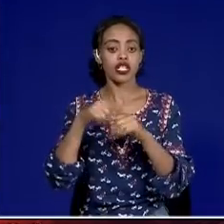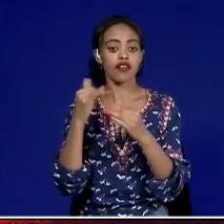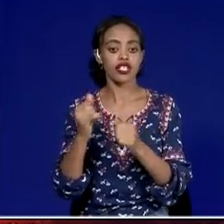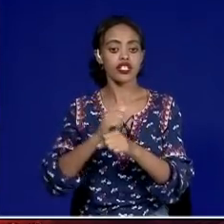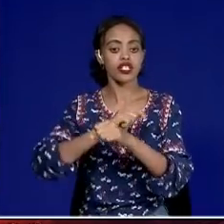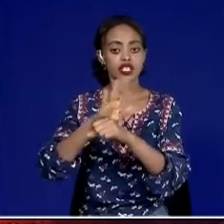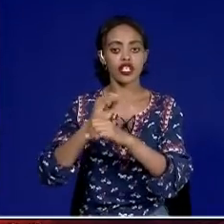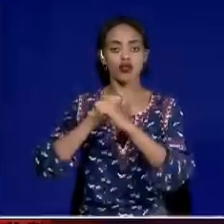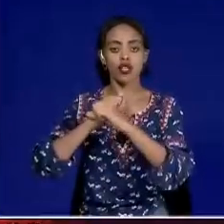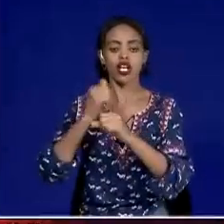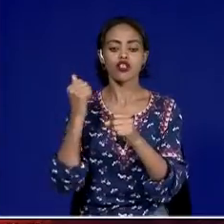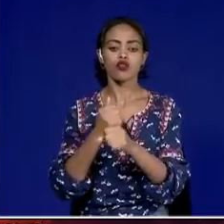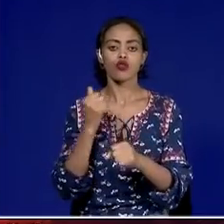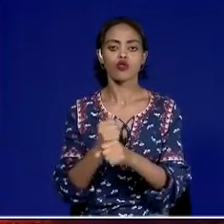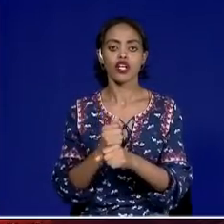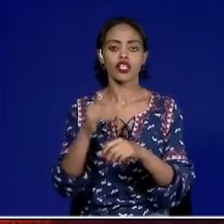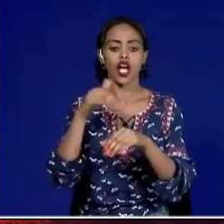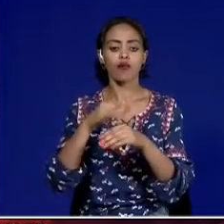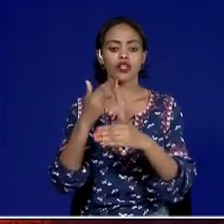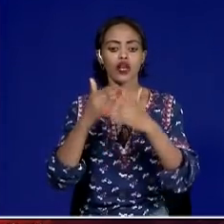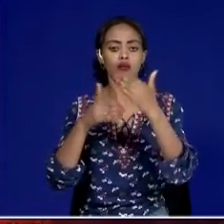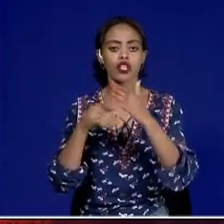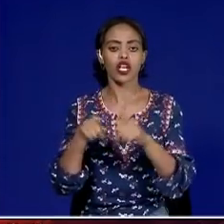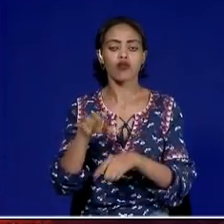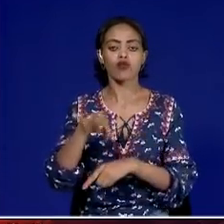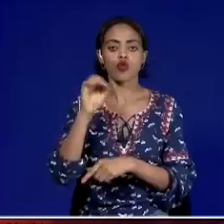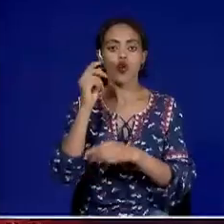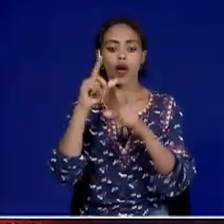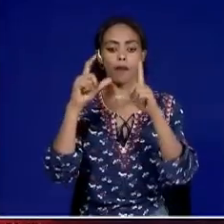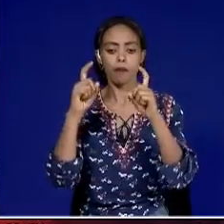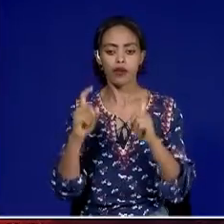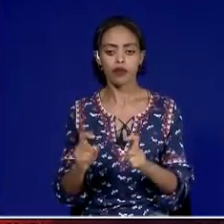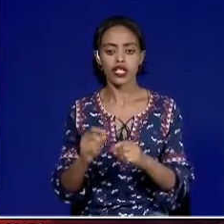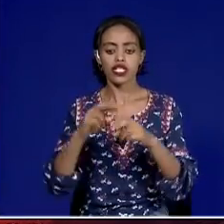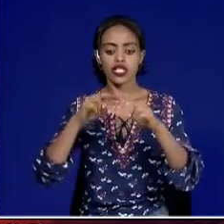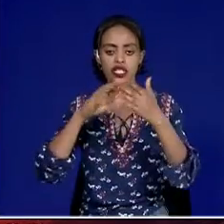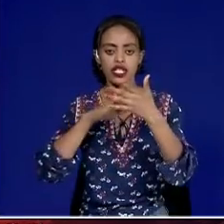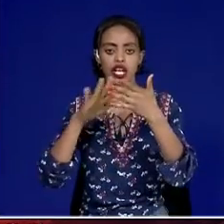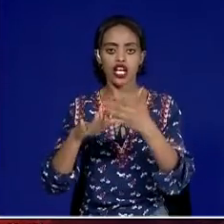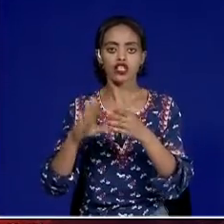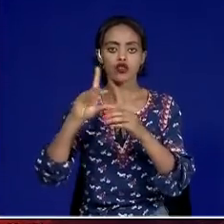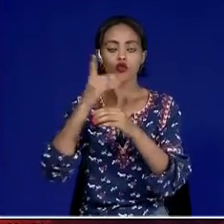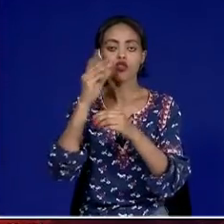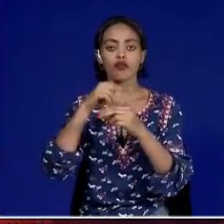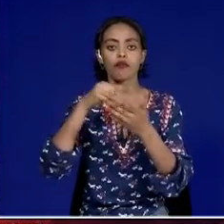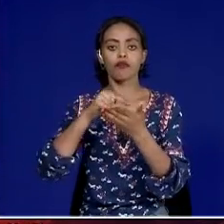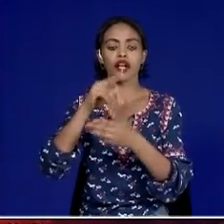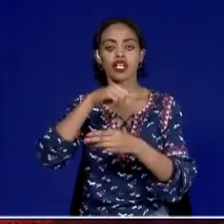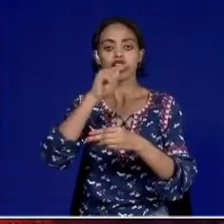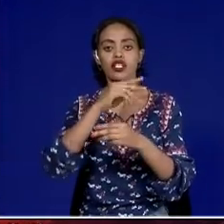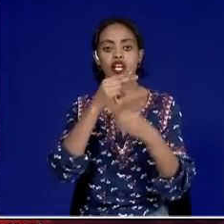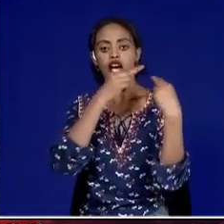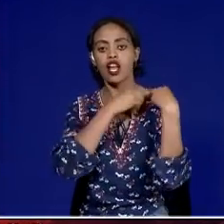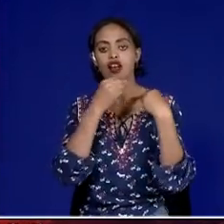ለበዳ ንምክልኻል ዝተሰርሑ ስራሕቲ ኣብ ምንታይ ብርኪ ከም ዝርከቡ ኣብ ምርምርን መፅናዕትን ኮሌጅ ጥዕና ሳይንስ ዩኒቨርስቲ መቐለን ሓላፊ